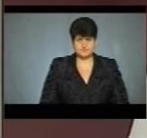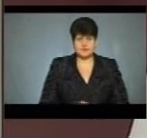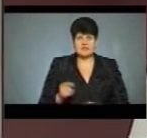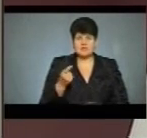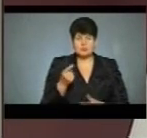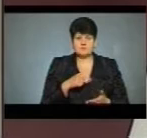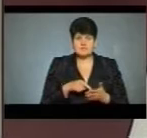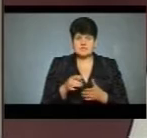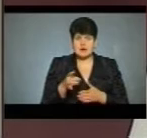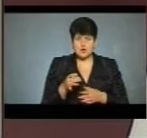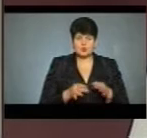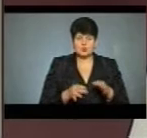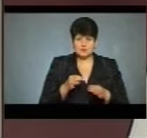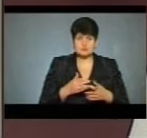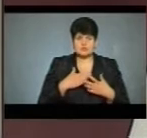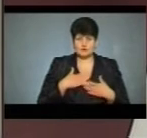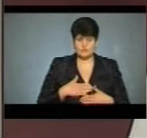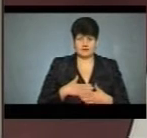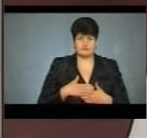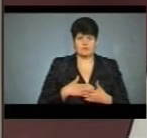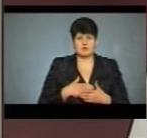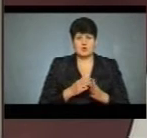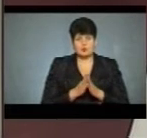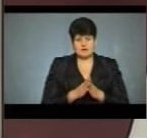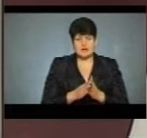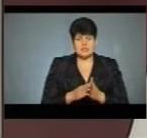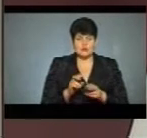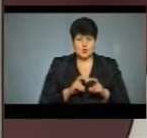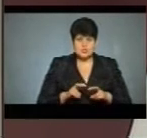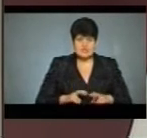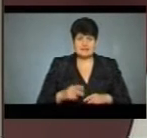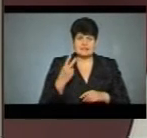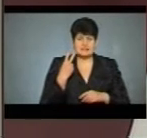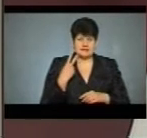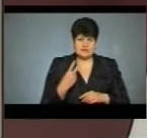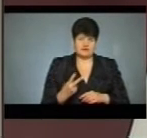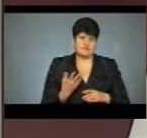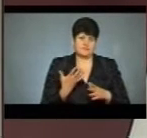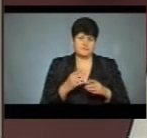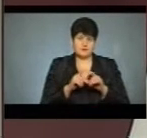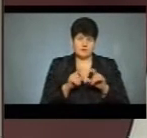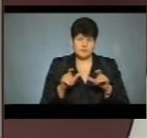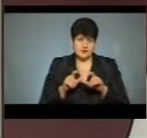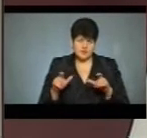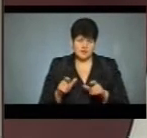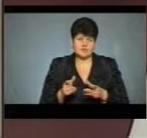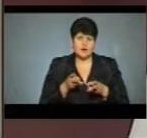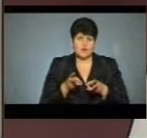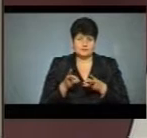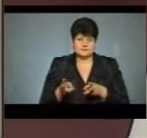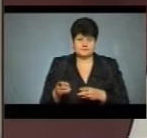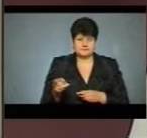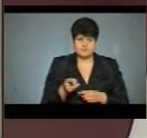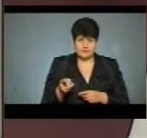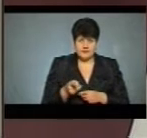Тернопільський міськрайонний суд задовольнив клопотання дослідити два проєкти реконструкції трофяної котельні на Київській в Тернополі. Його подав представник позивачки